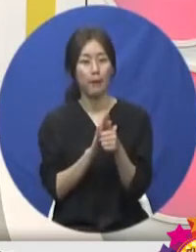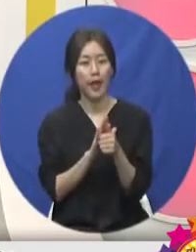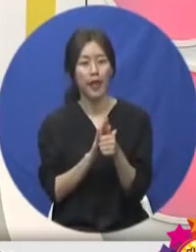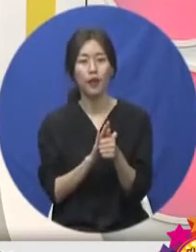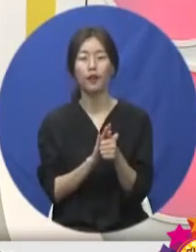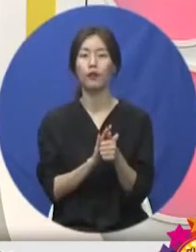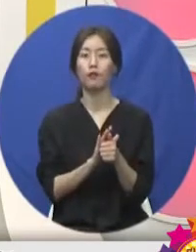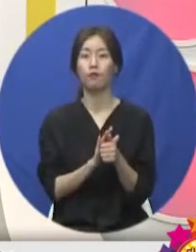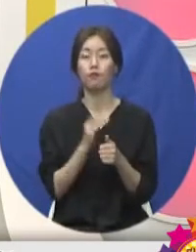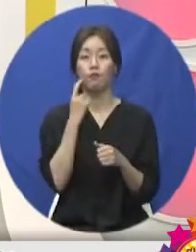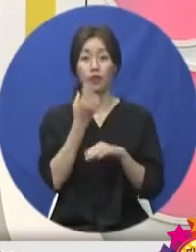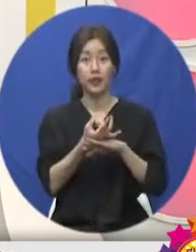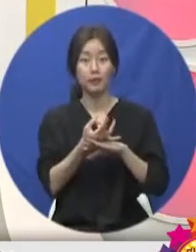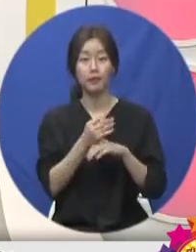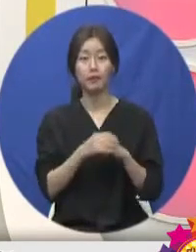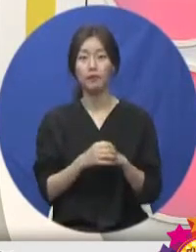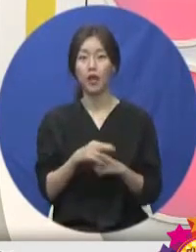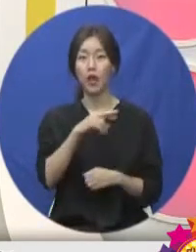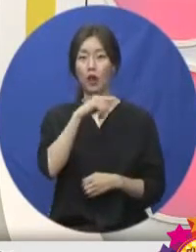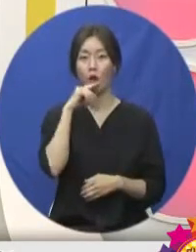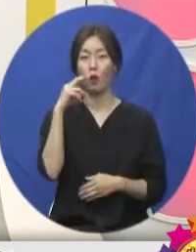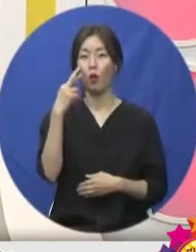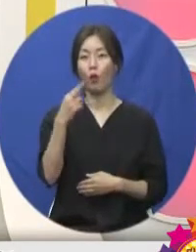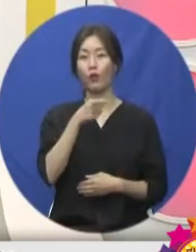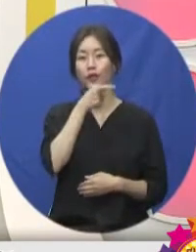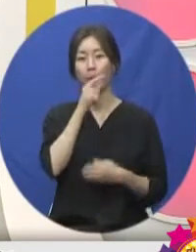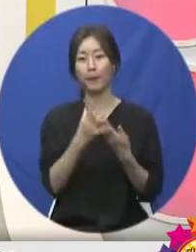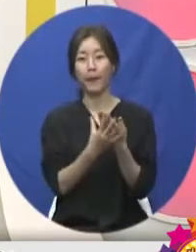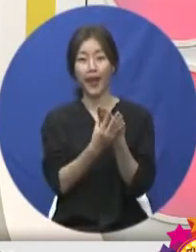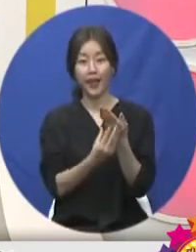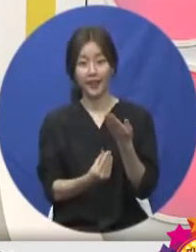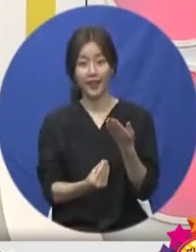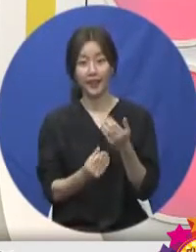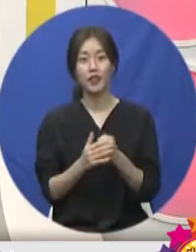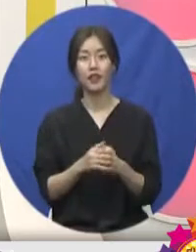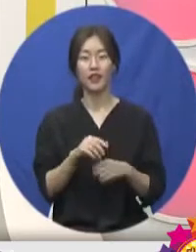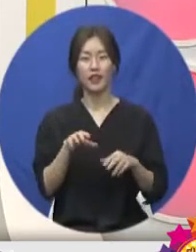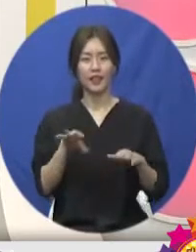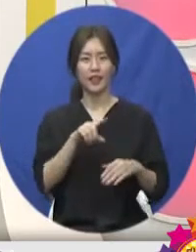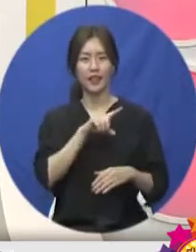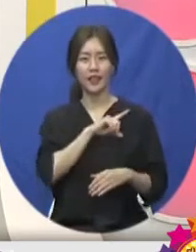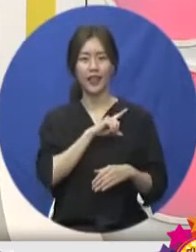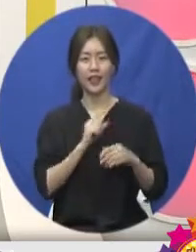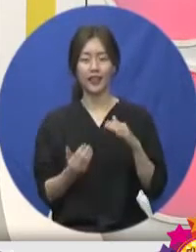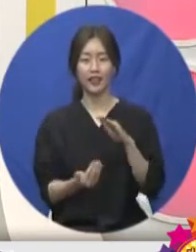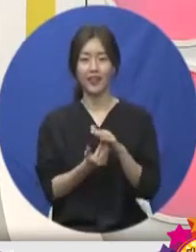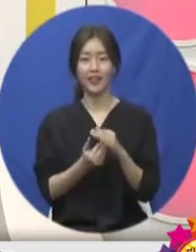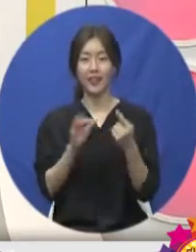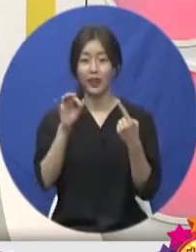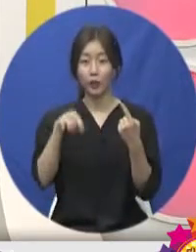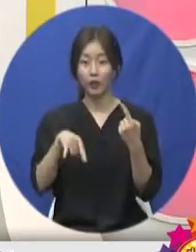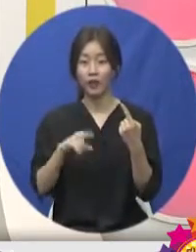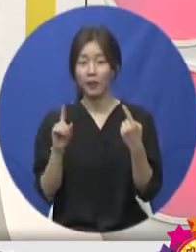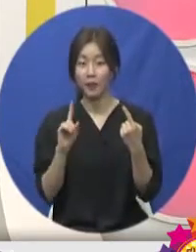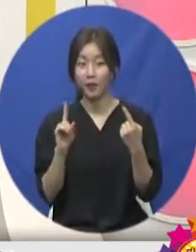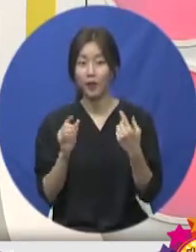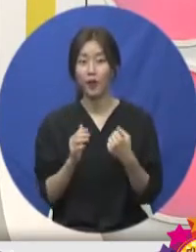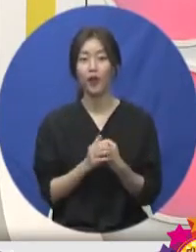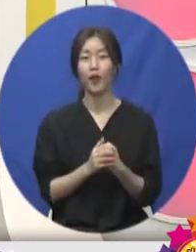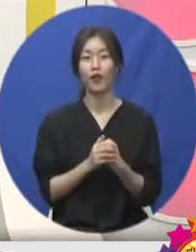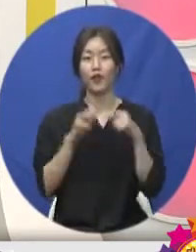배려금상 수상자에게는요 홍삼 액기스를 드리고요. 네. 그럼 바로 오늘 장원하신 분은 어떤 선물을? 나왔습니다.